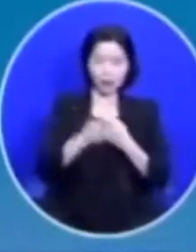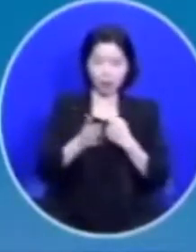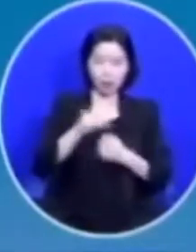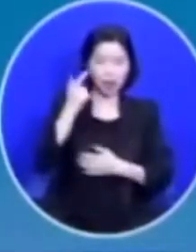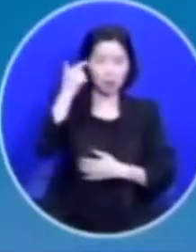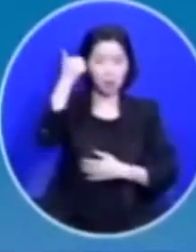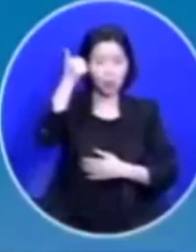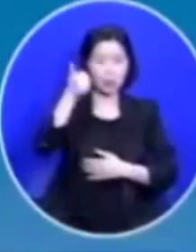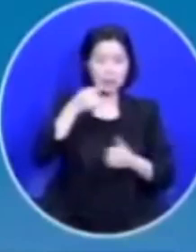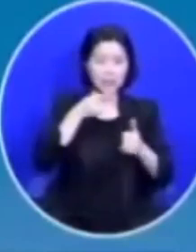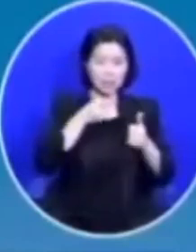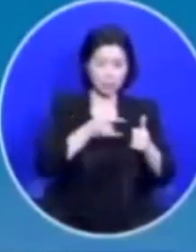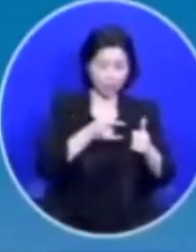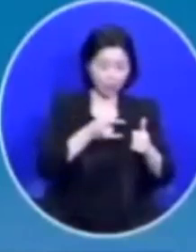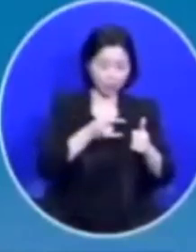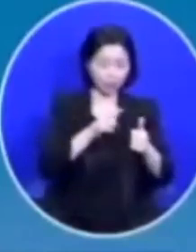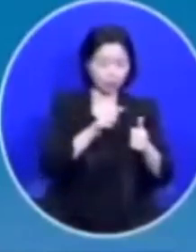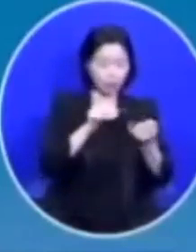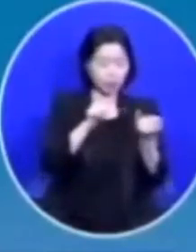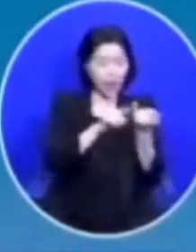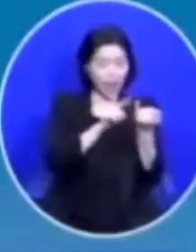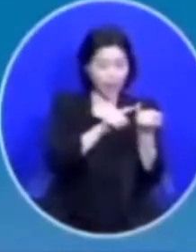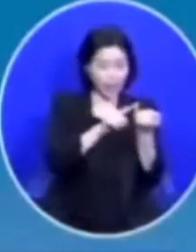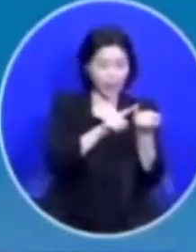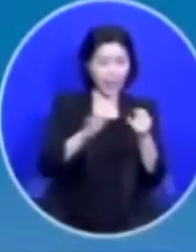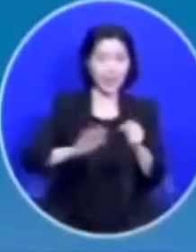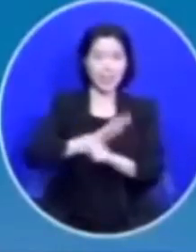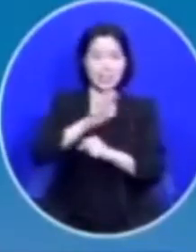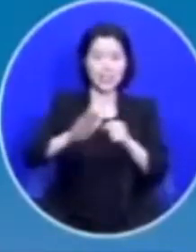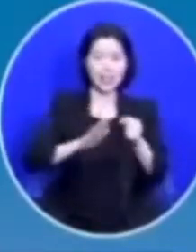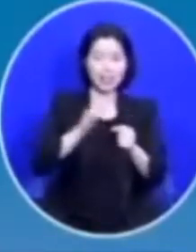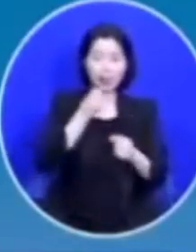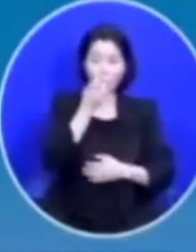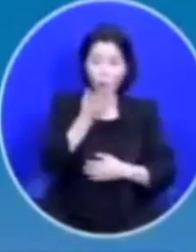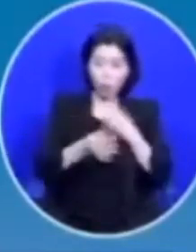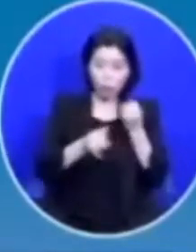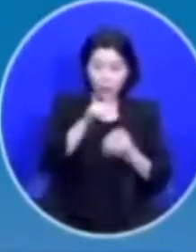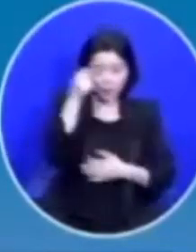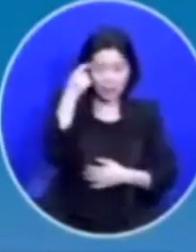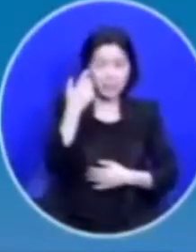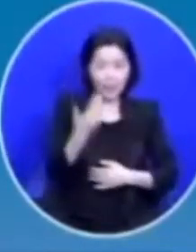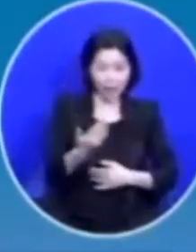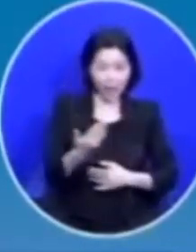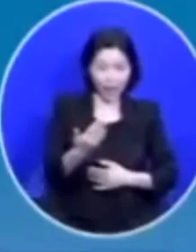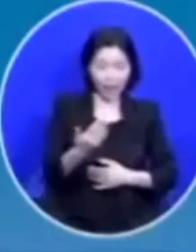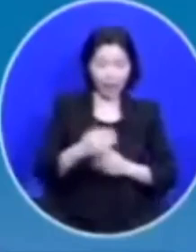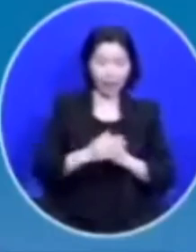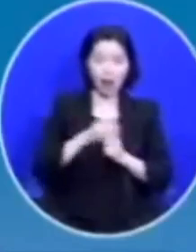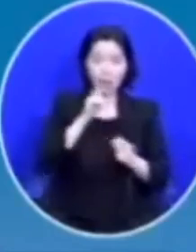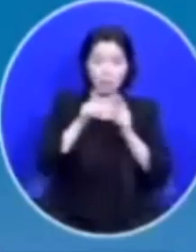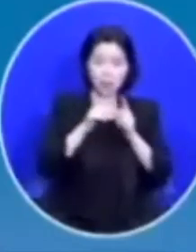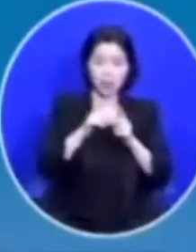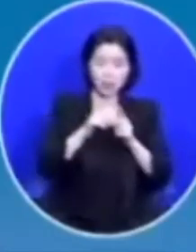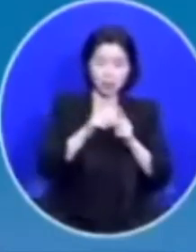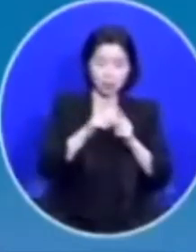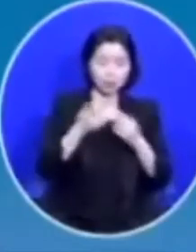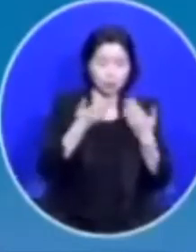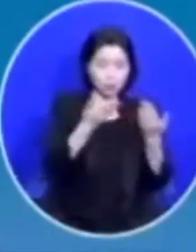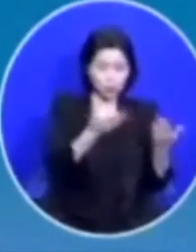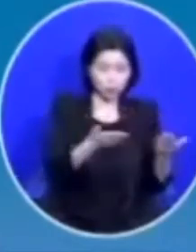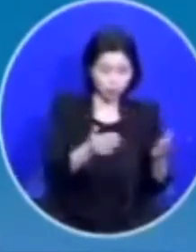아내의 사모님에게 사랑한다는 고백을 하느냐 하는 아 말씀을 하시다가